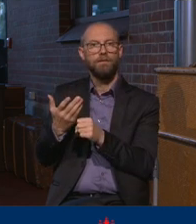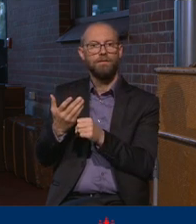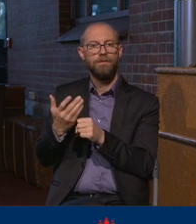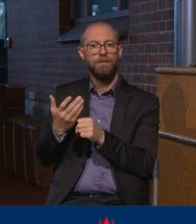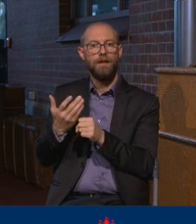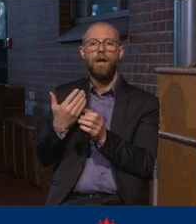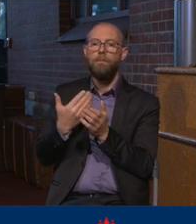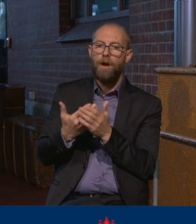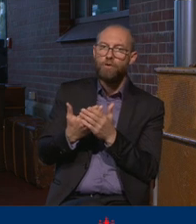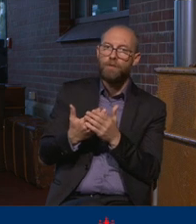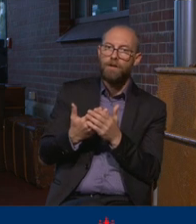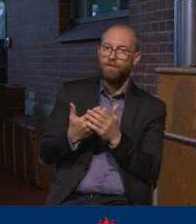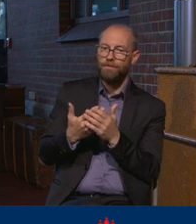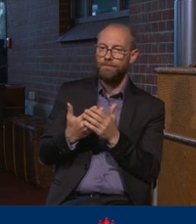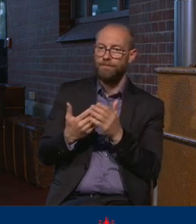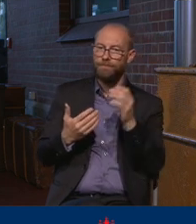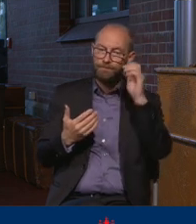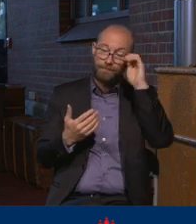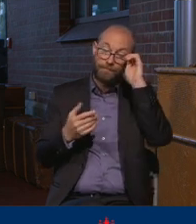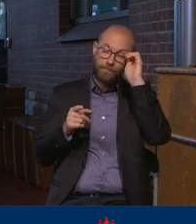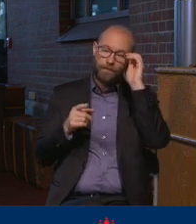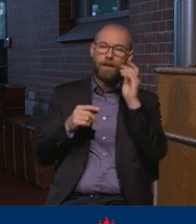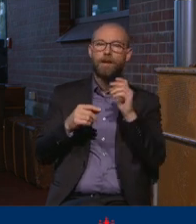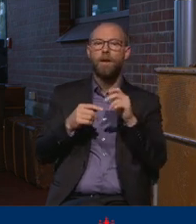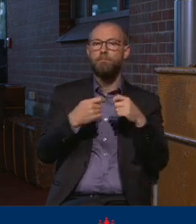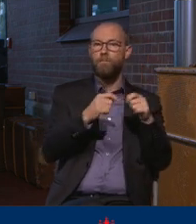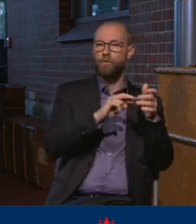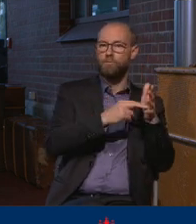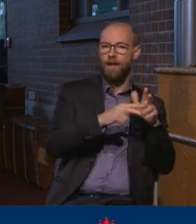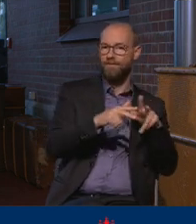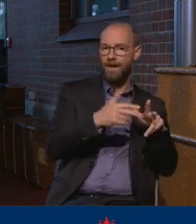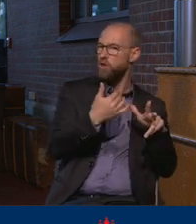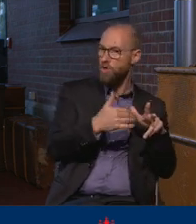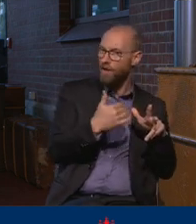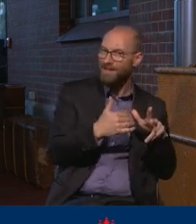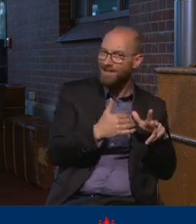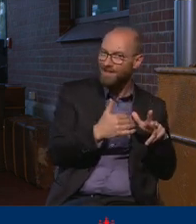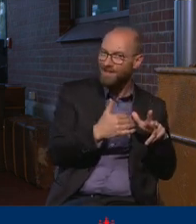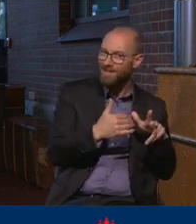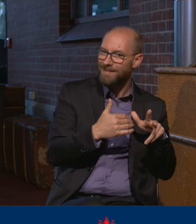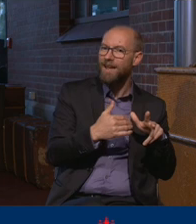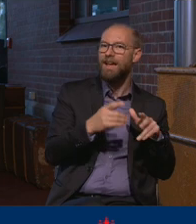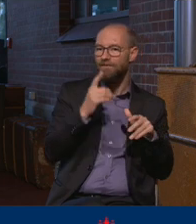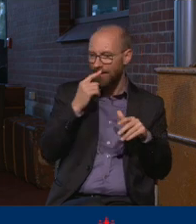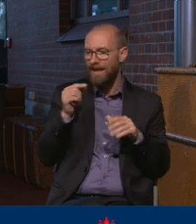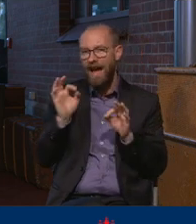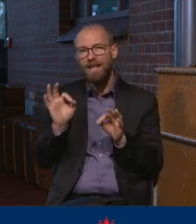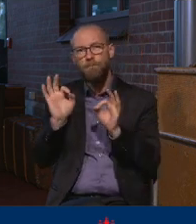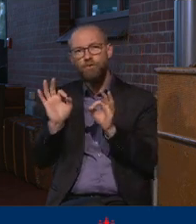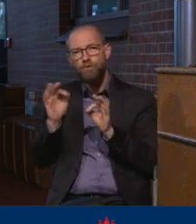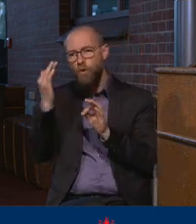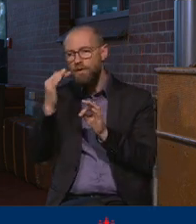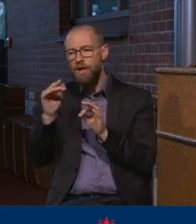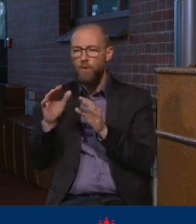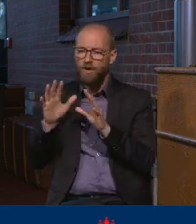aussicht steht und das ist vor einem bebauungsplanverfahren das eine überlegung vertieft diskutiert wird also wir sind